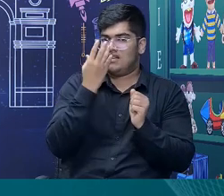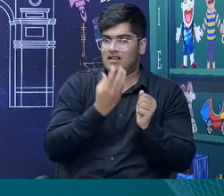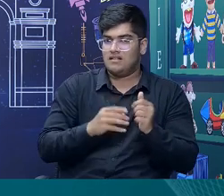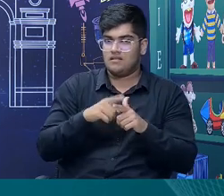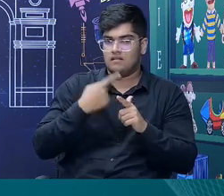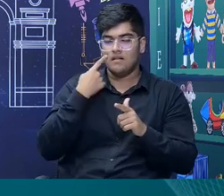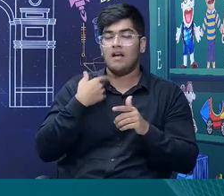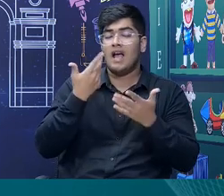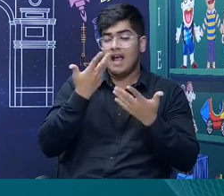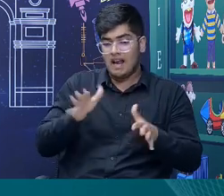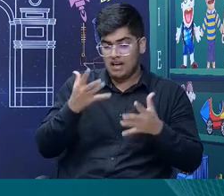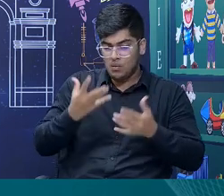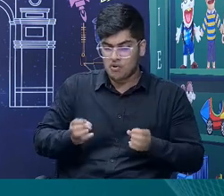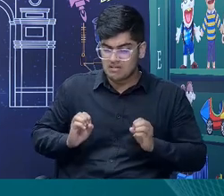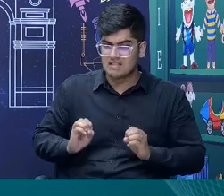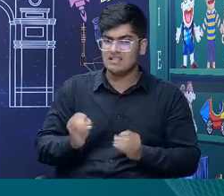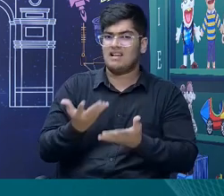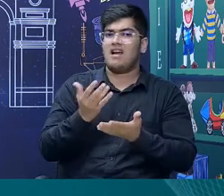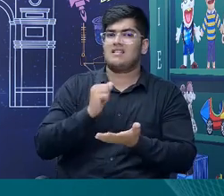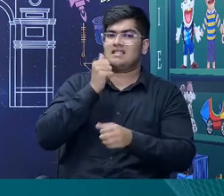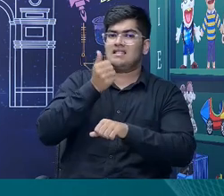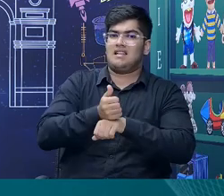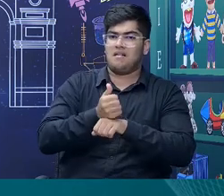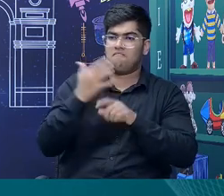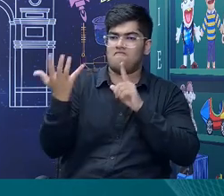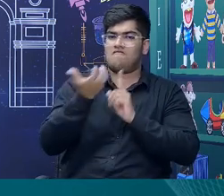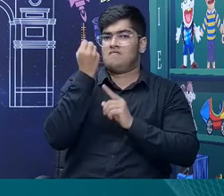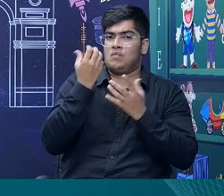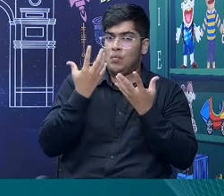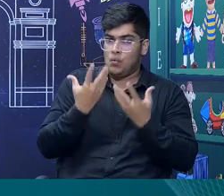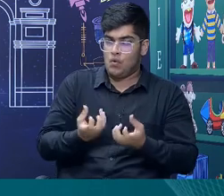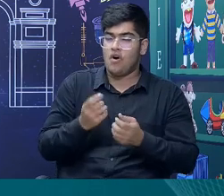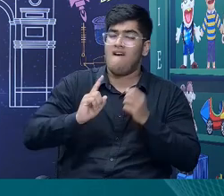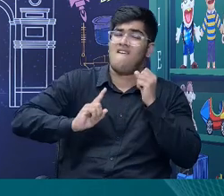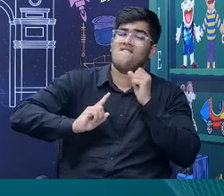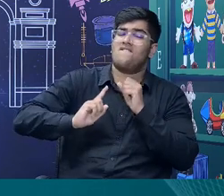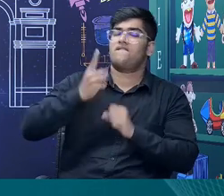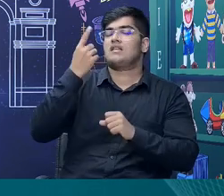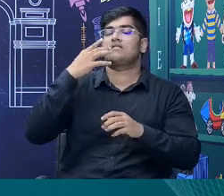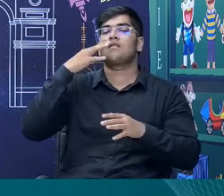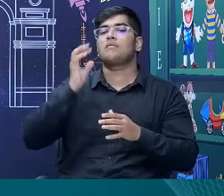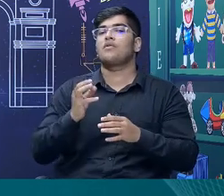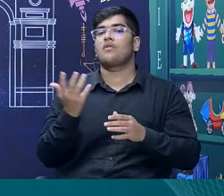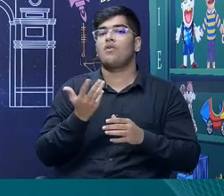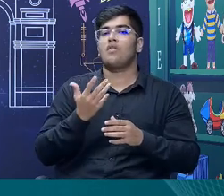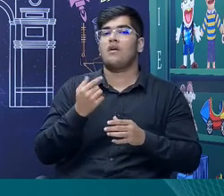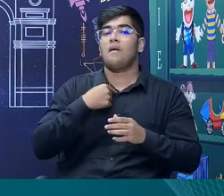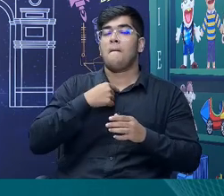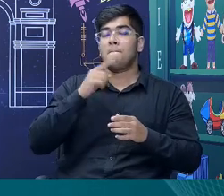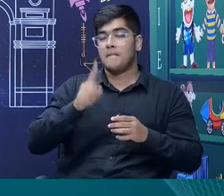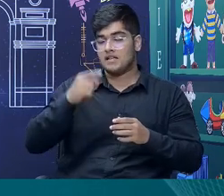कुछ भी हमने अकांप्लिश करना हो सिद्धि मतलब की अकांप्लिश करना तो सबसे पहले हमें डिस्क्रिमिनेशन